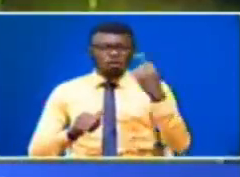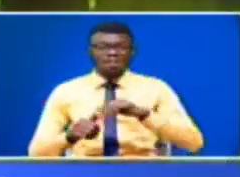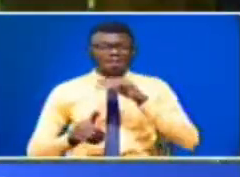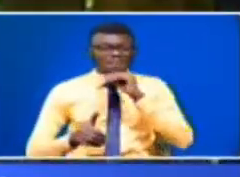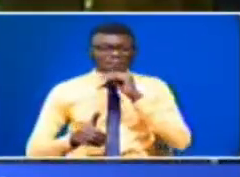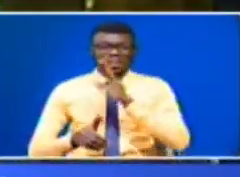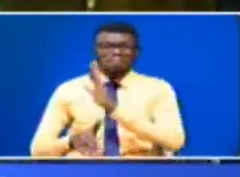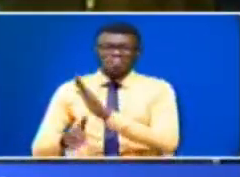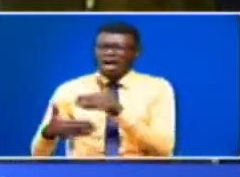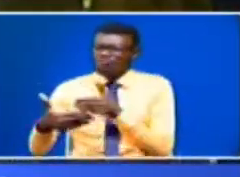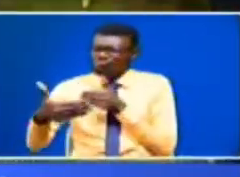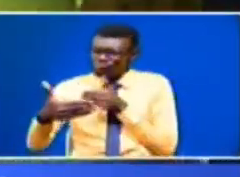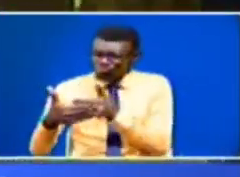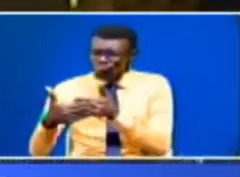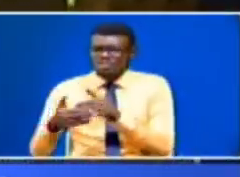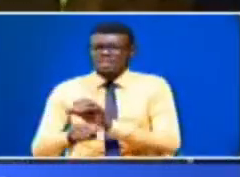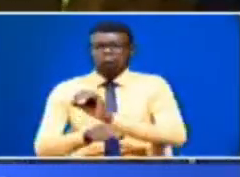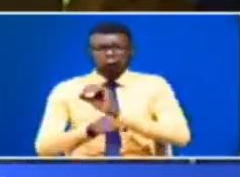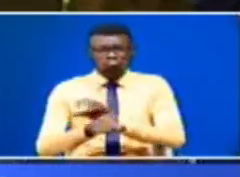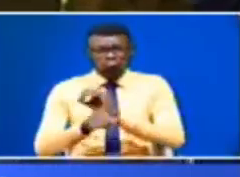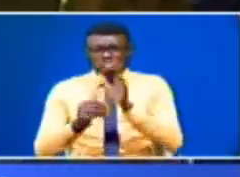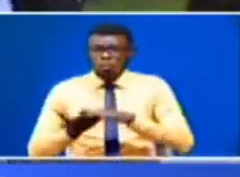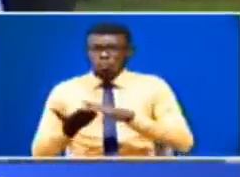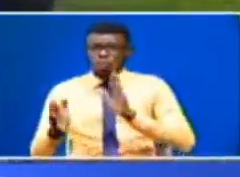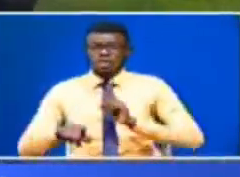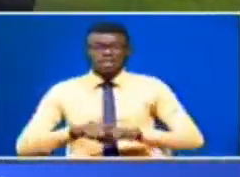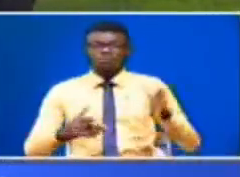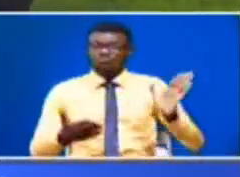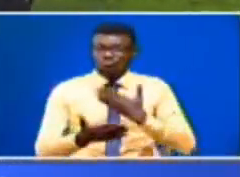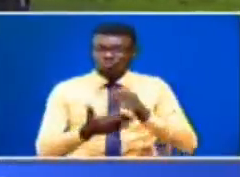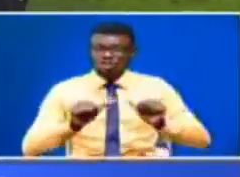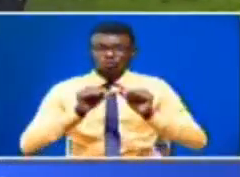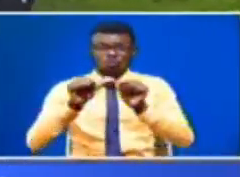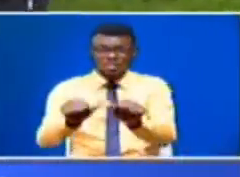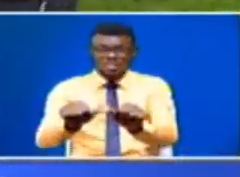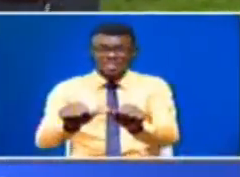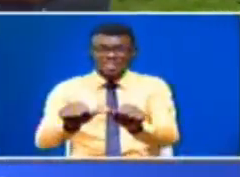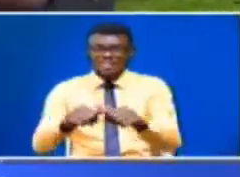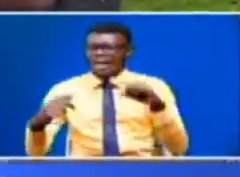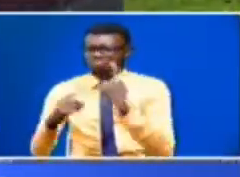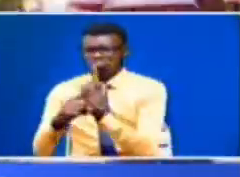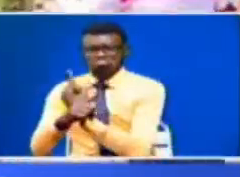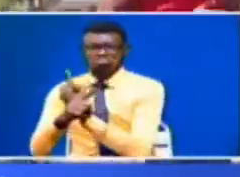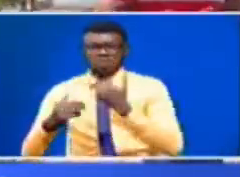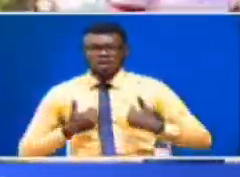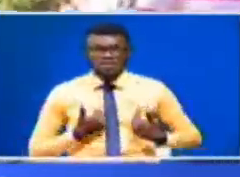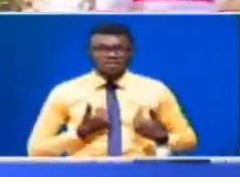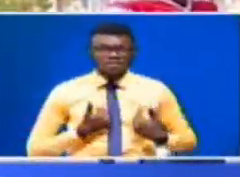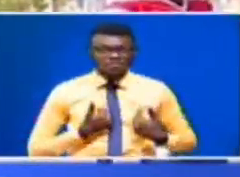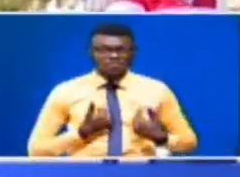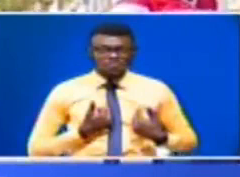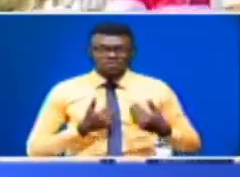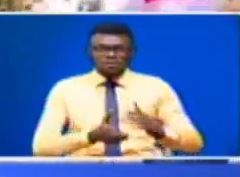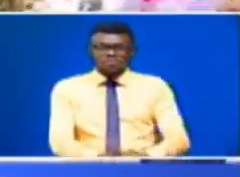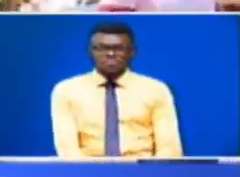akiwa karibu naye kumpa mawaidha zaidi anapoendelea kuimba nyimbo aina na aina.